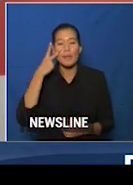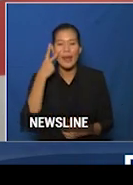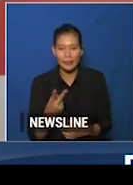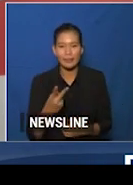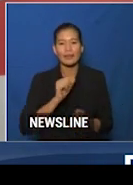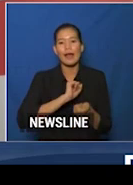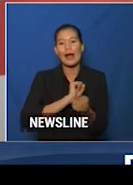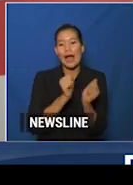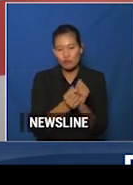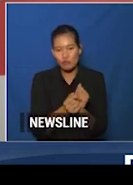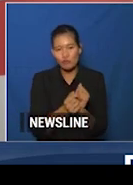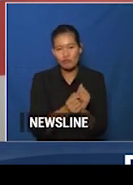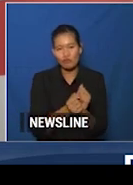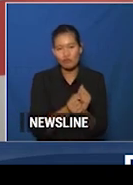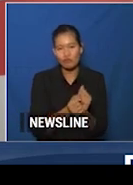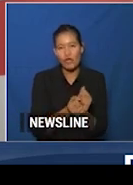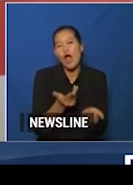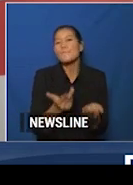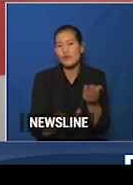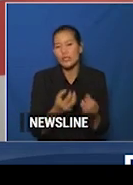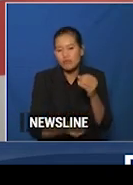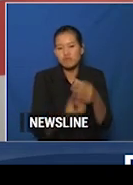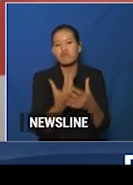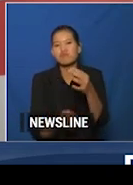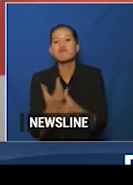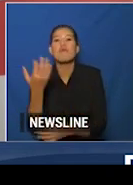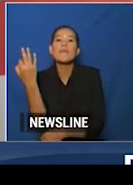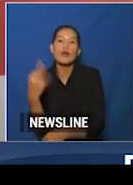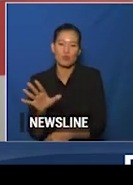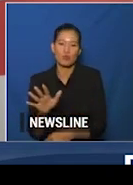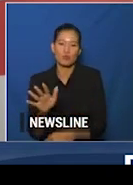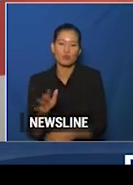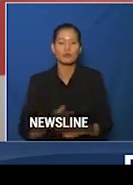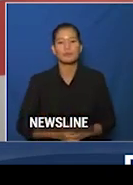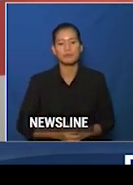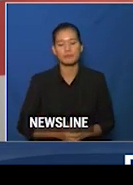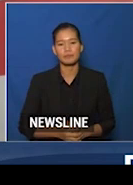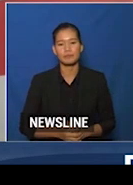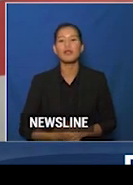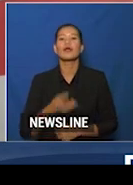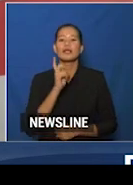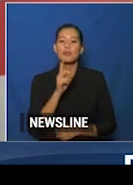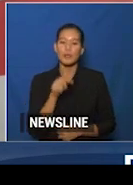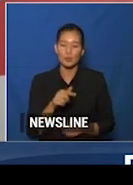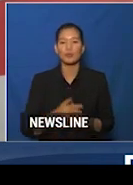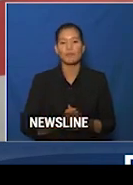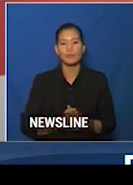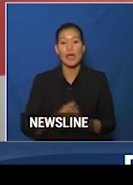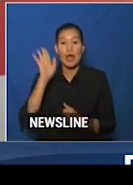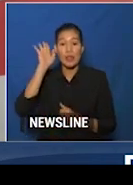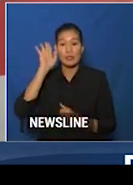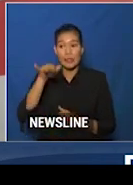yang berpotensi menjadi positif pada memeriksakan PCR Oleh karena itu hasil dari